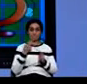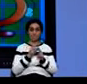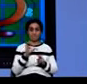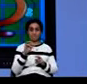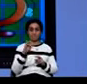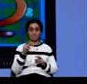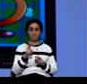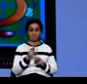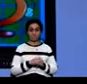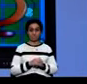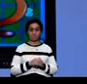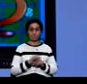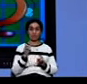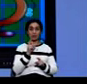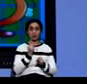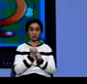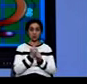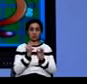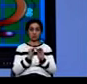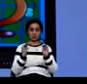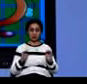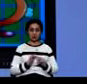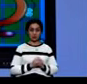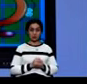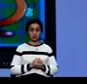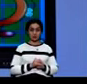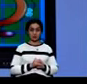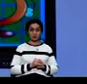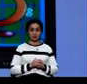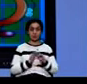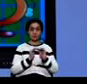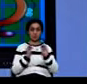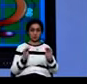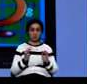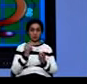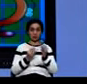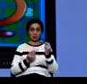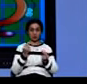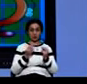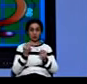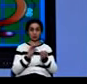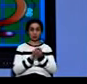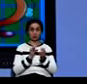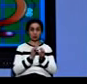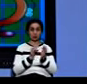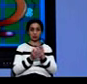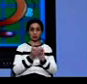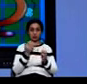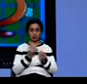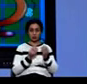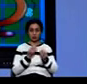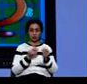Здесь снег. Что делают дети? Дети играют в снежки.